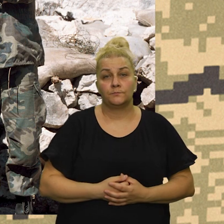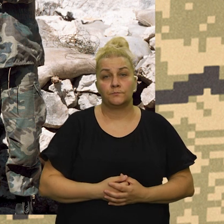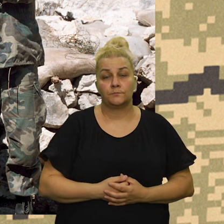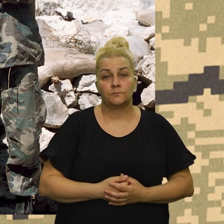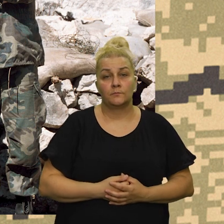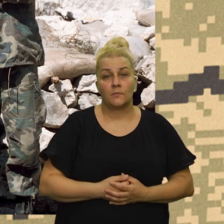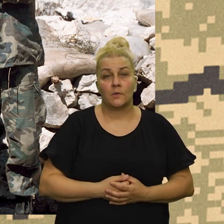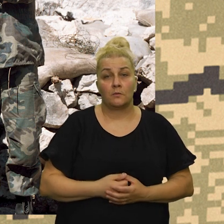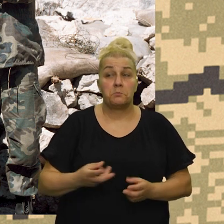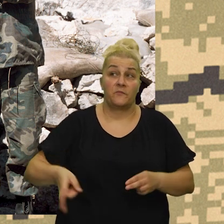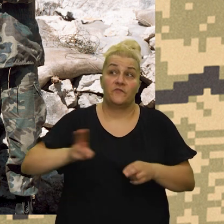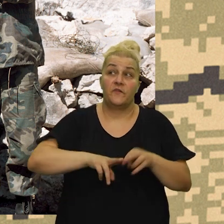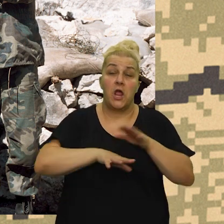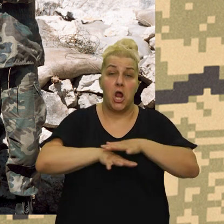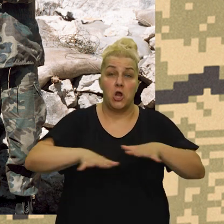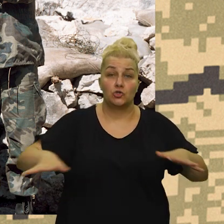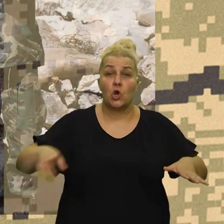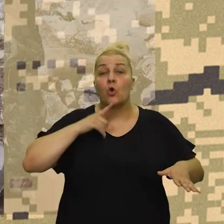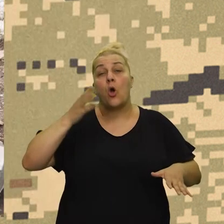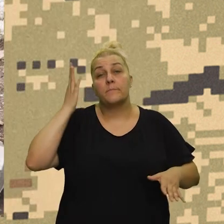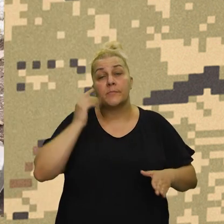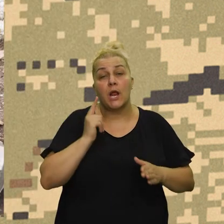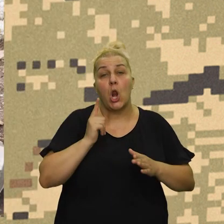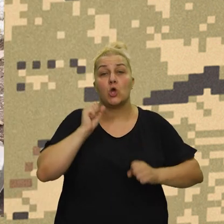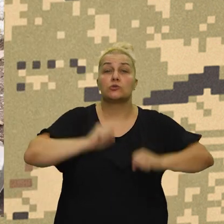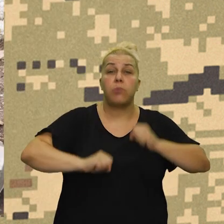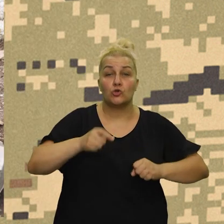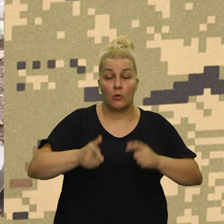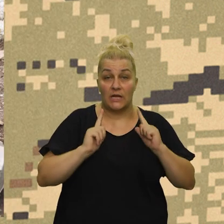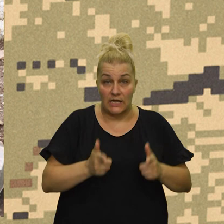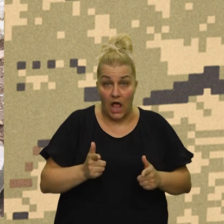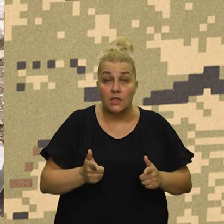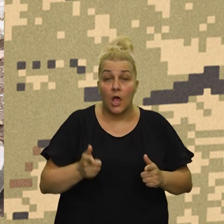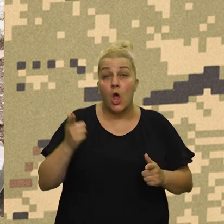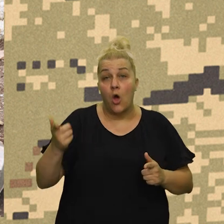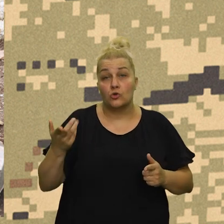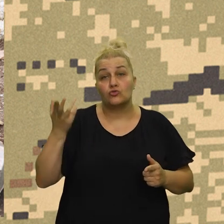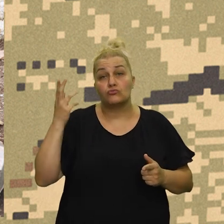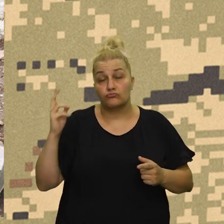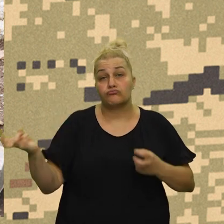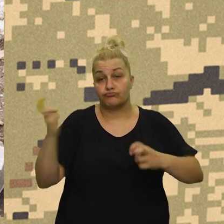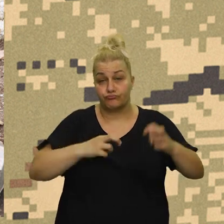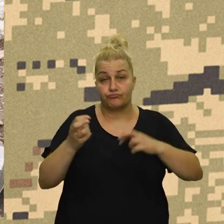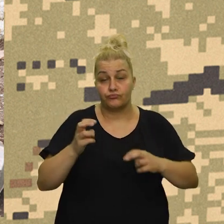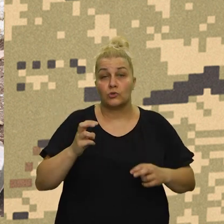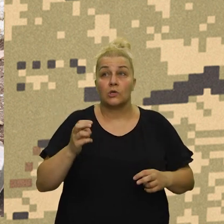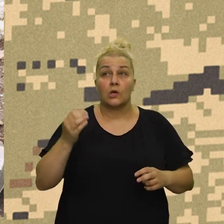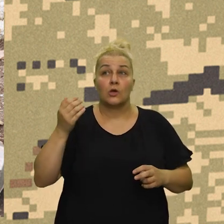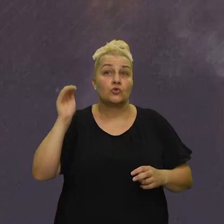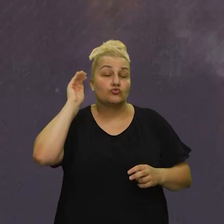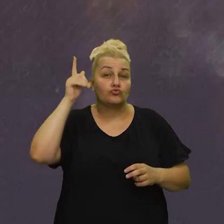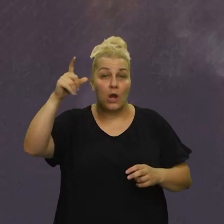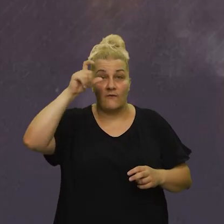ajmo reći, jedna velika većina ratno sposobni je bila, odazvala se na poziv